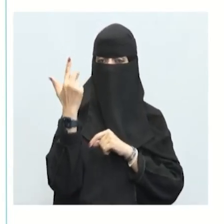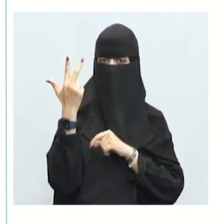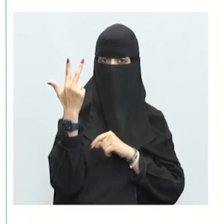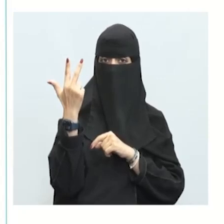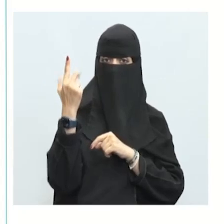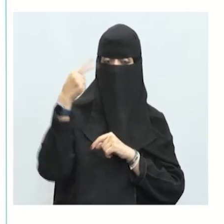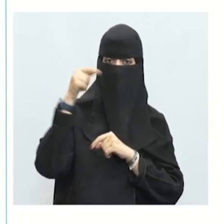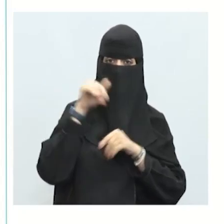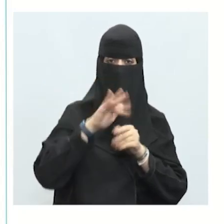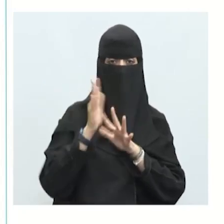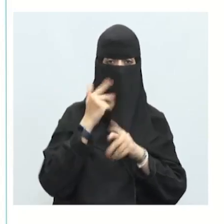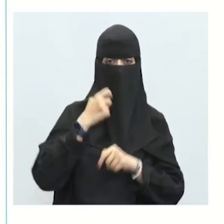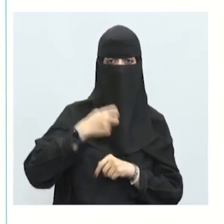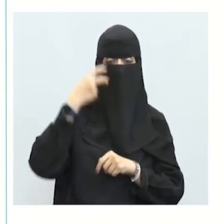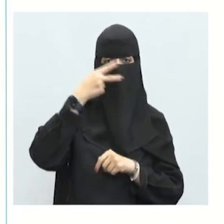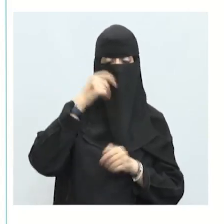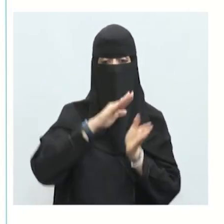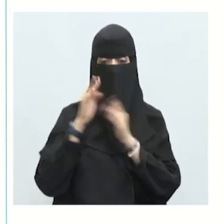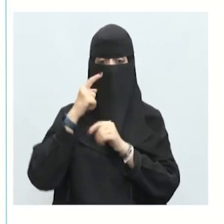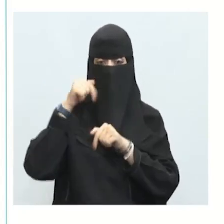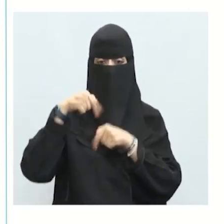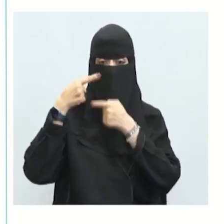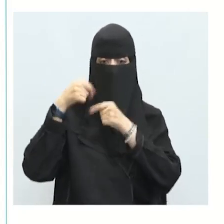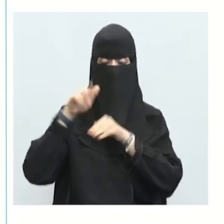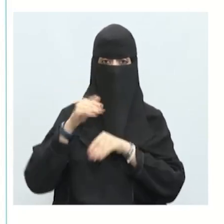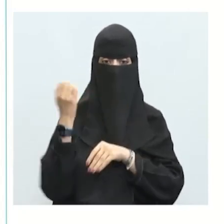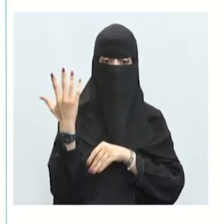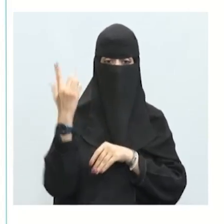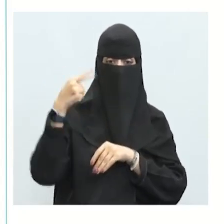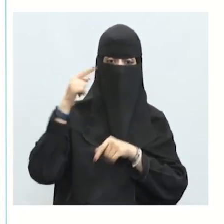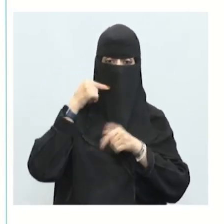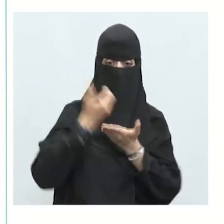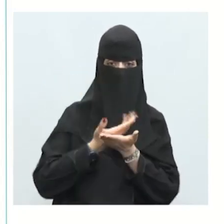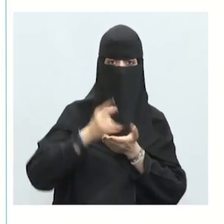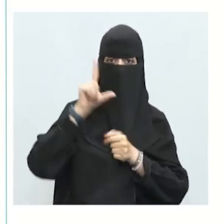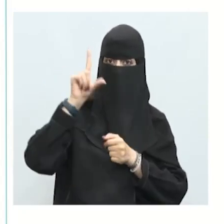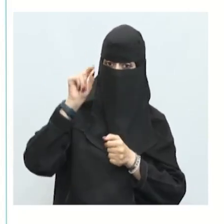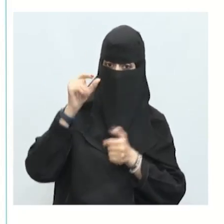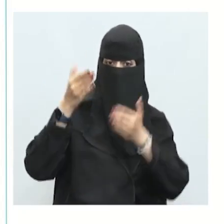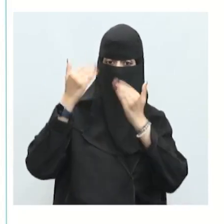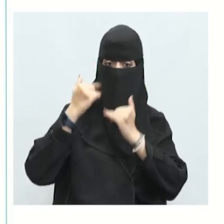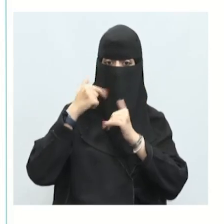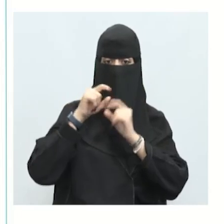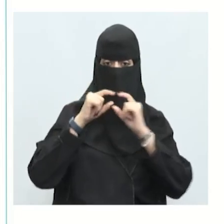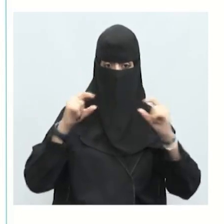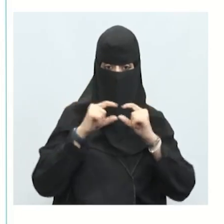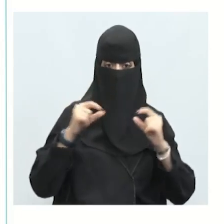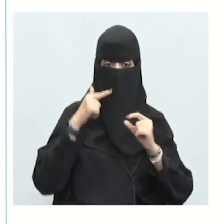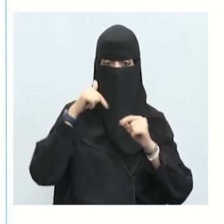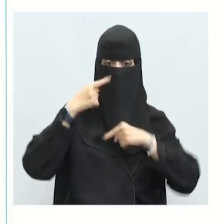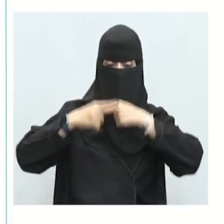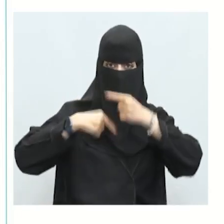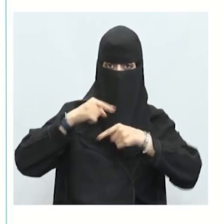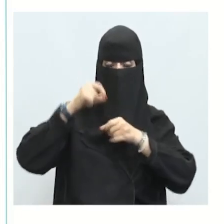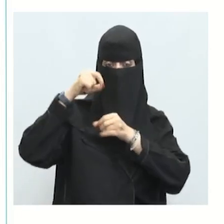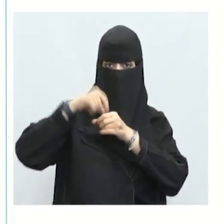الجريد اكبر من او تساوي ال 15 برنت ممتاز اطبع ممتاز ثم عندنا العباره